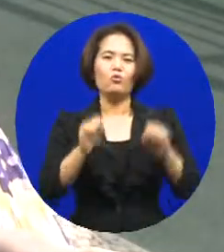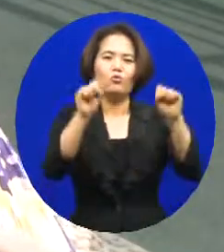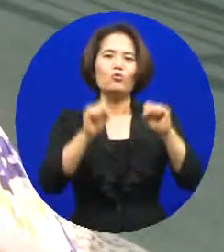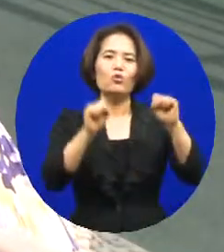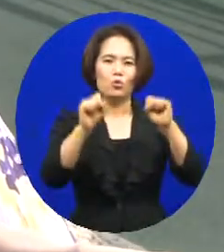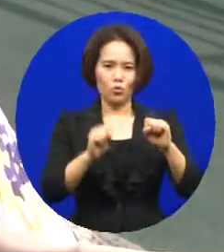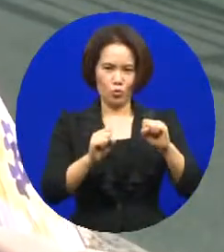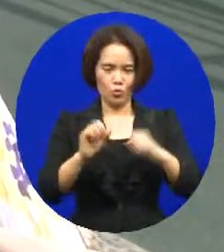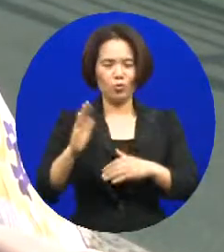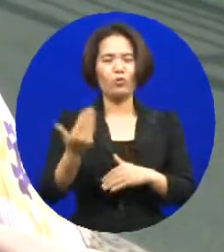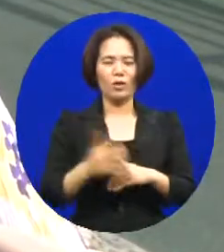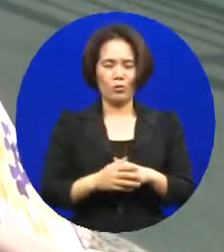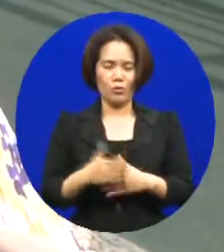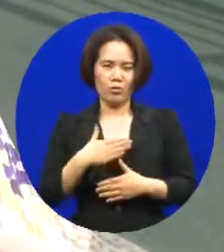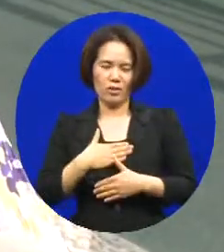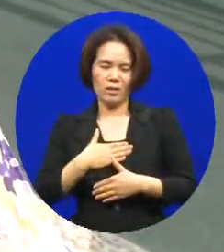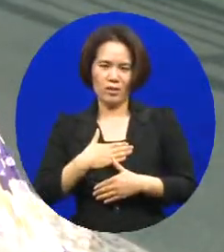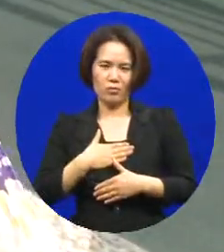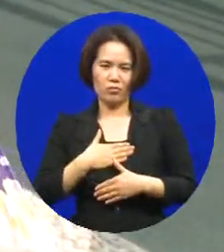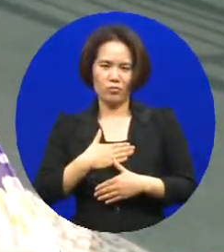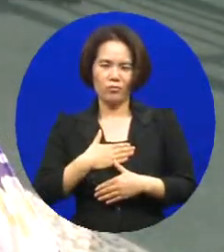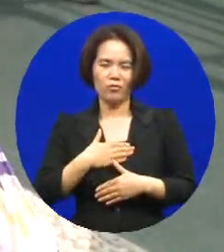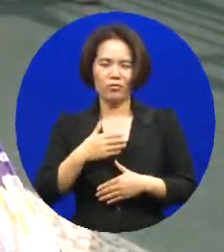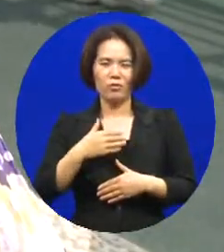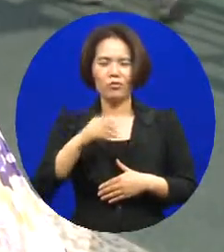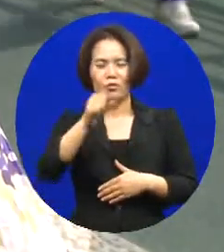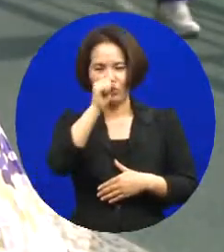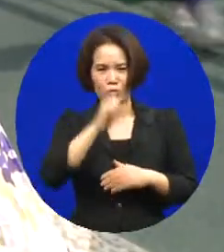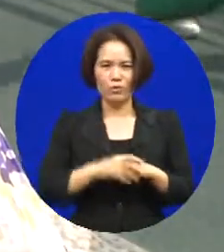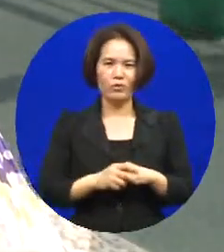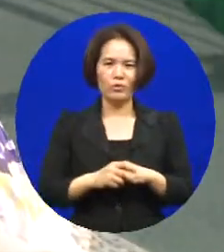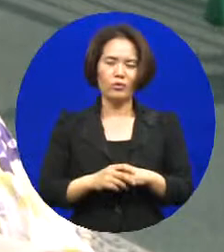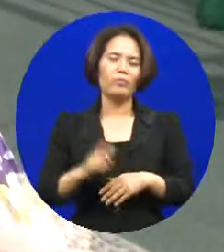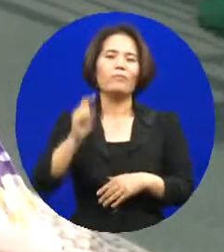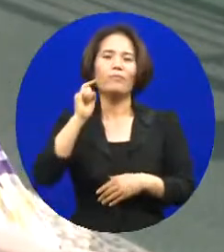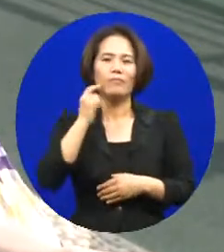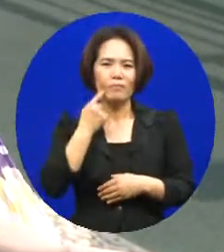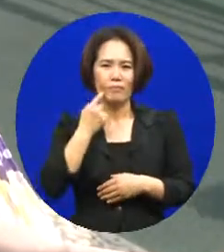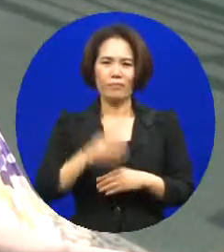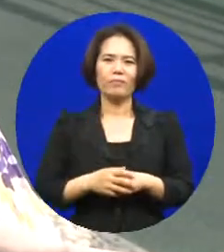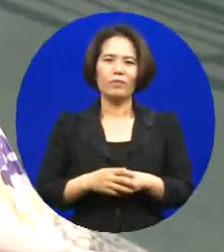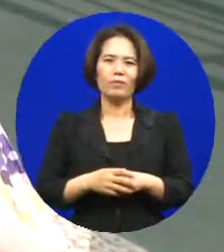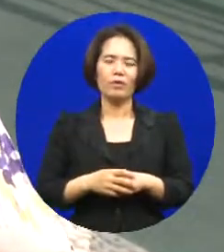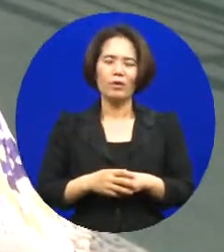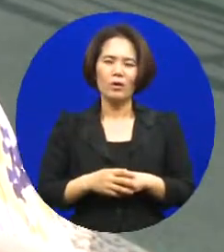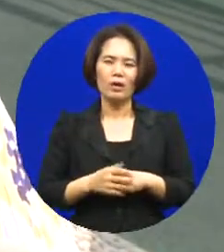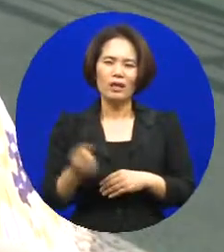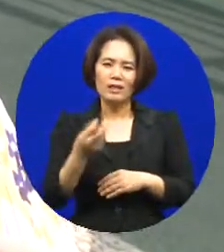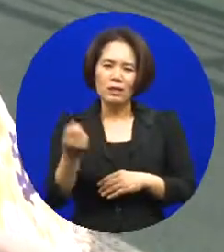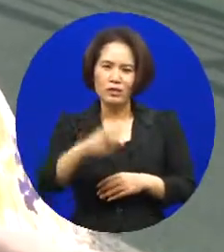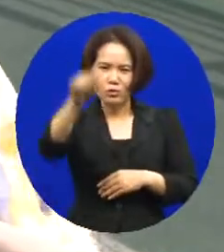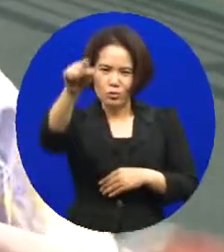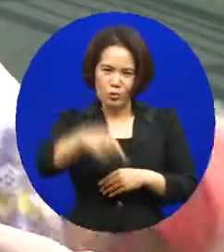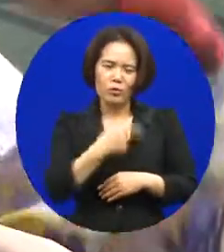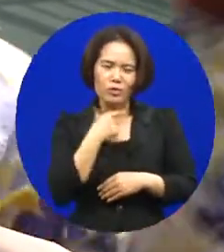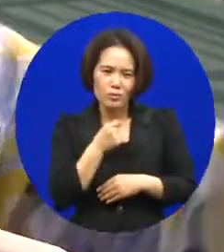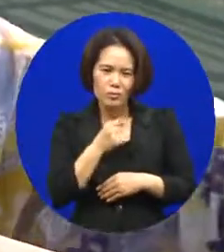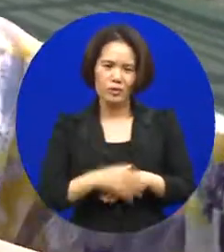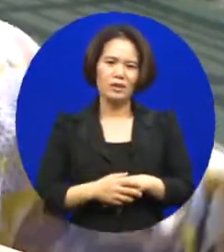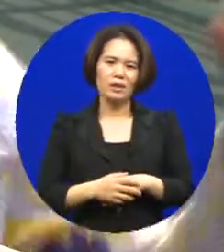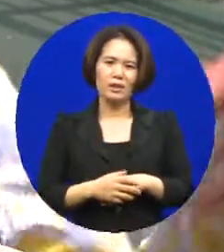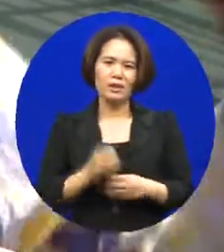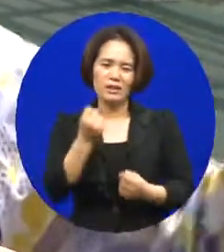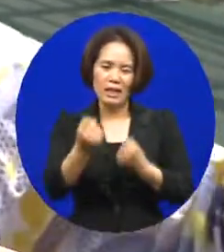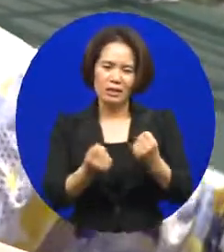되고 또 기분 전환도 시키고 너무 아름다워서 자주 오고 싶은데 이